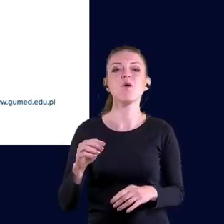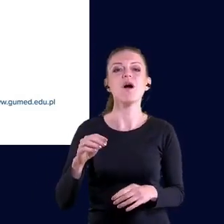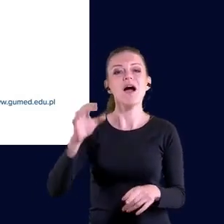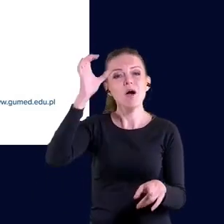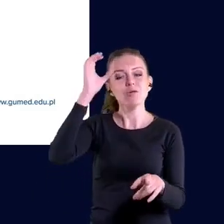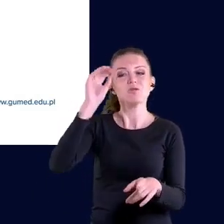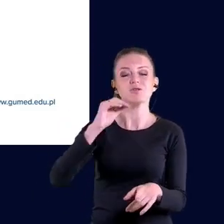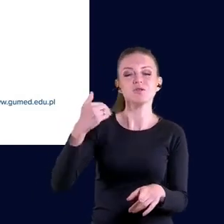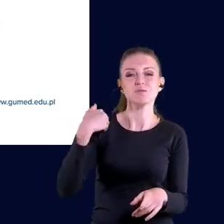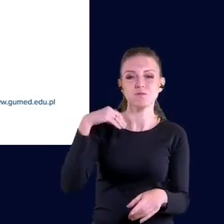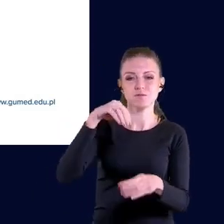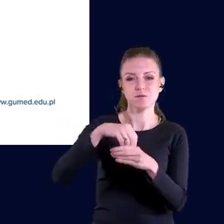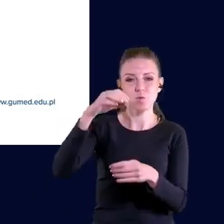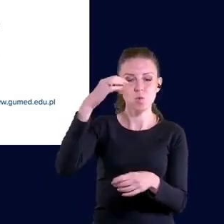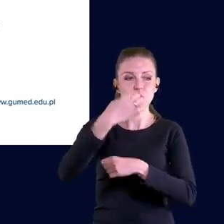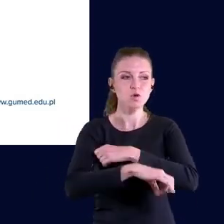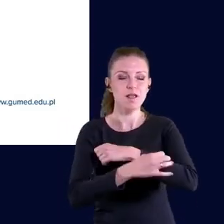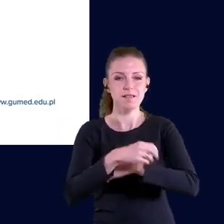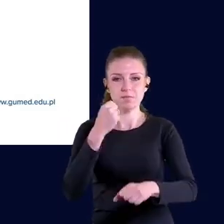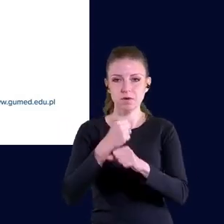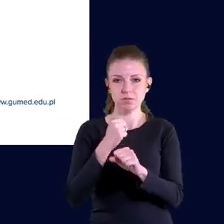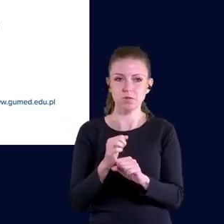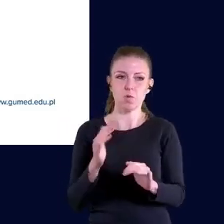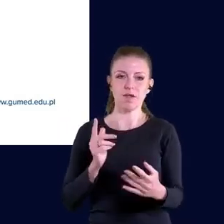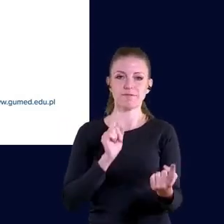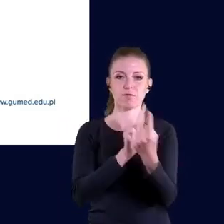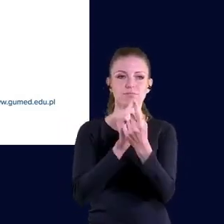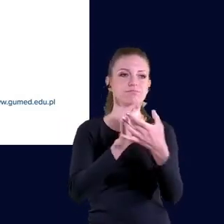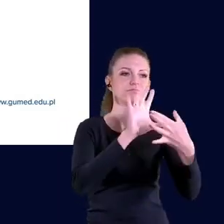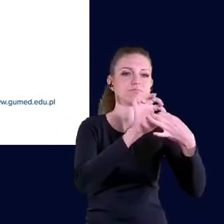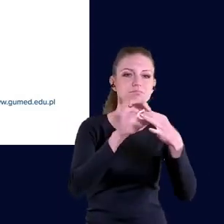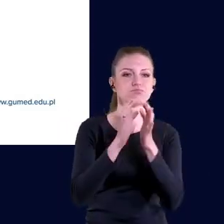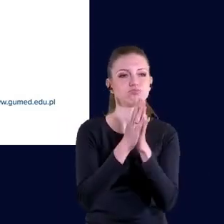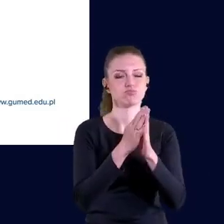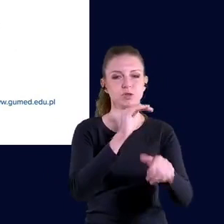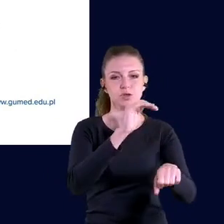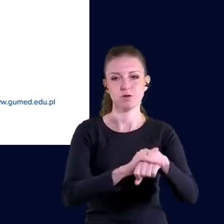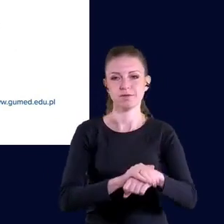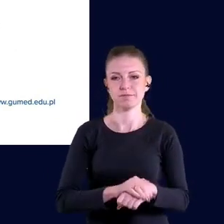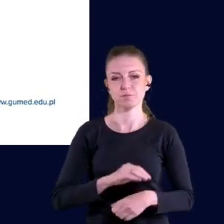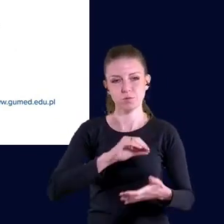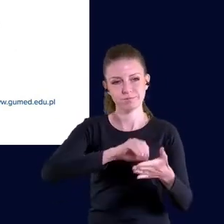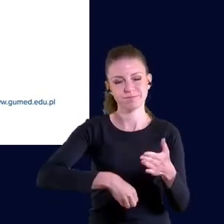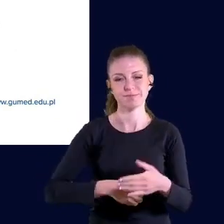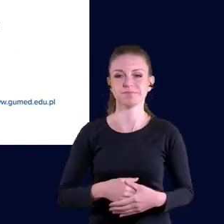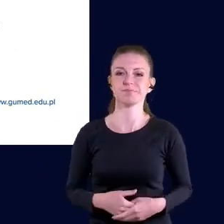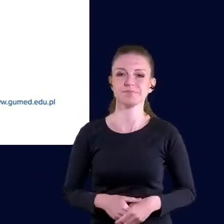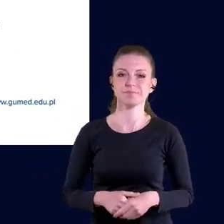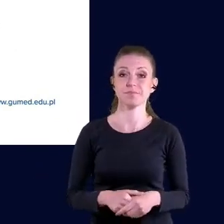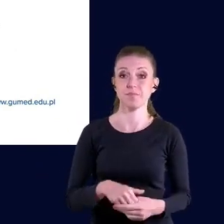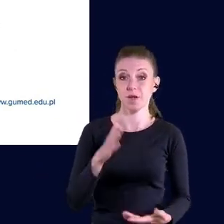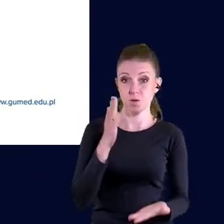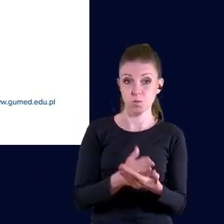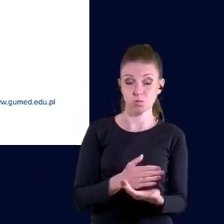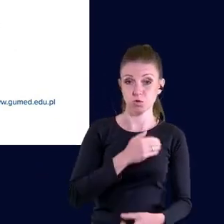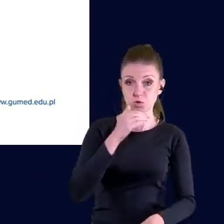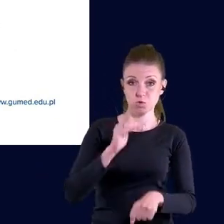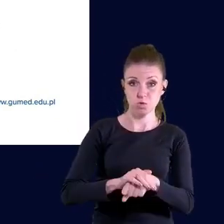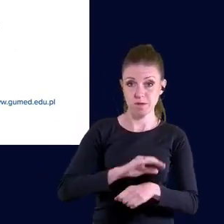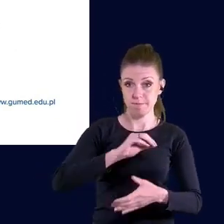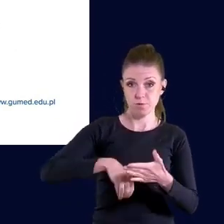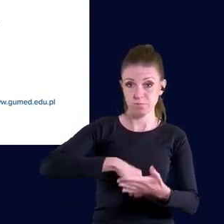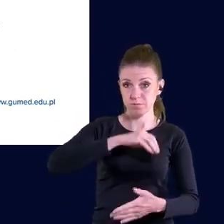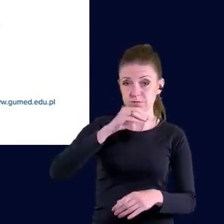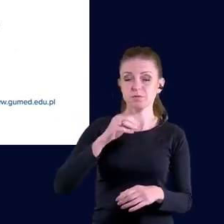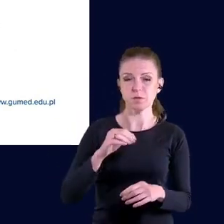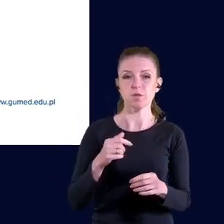pracowali na uczelni z nimi skontaktować otrzymaliśmy umowy na udostępnienie rozdziału 3